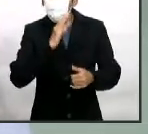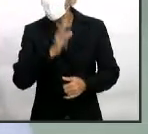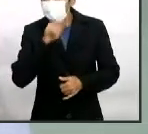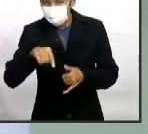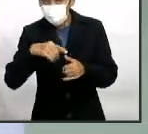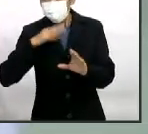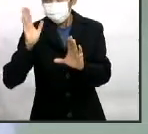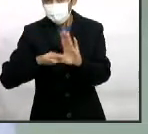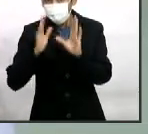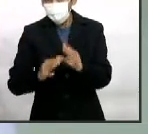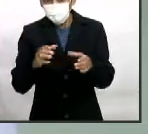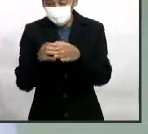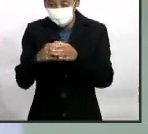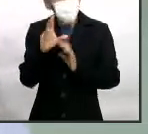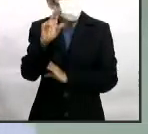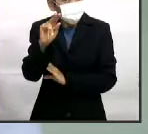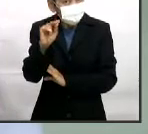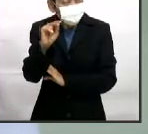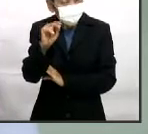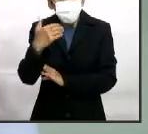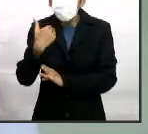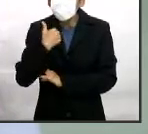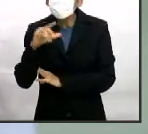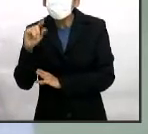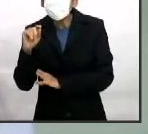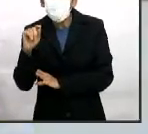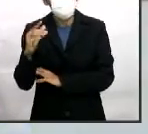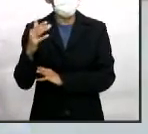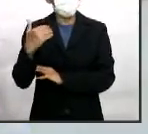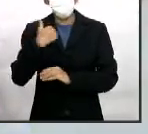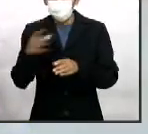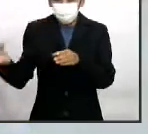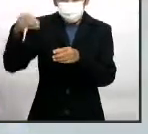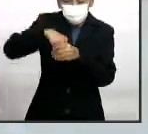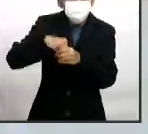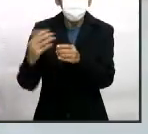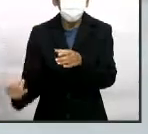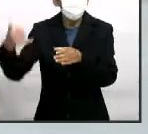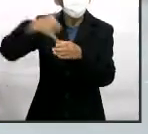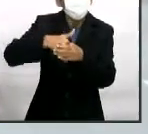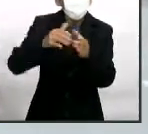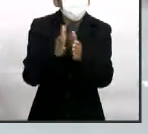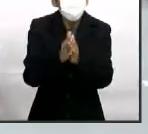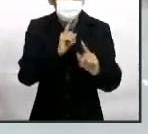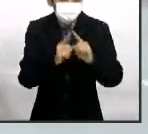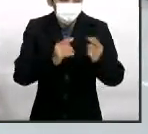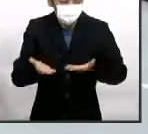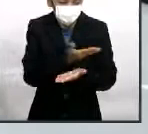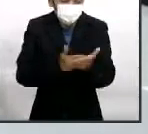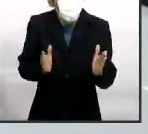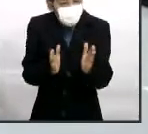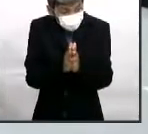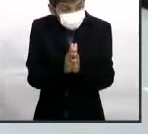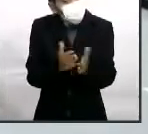นี้มีคนสมัครทั้งหมด30ทีมมีเศษอยู่20เนี่ยครับเราก็จะเอา20คนเนี่ยมาให้คุยกันว่าคุณ